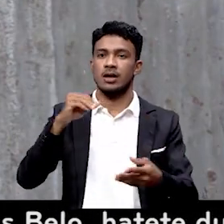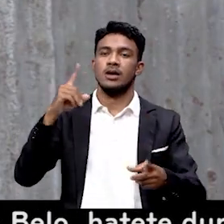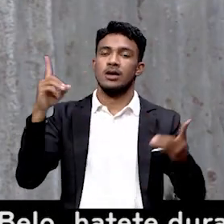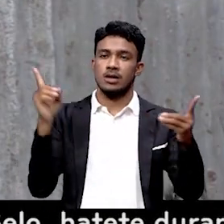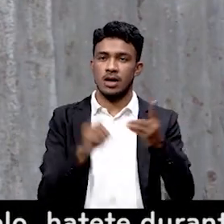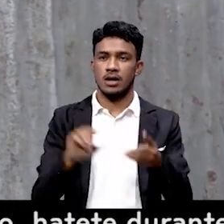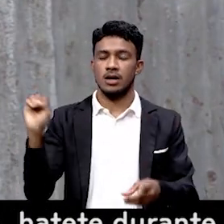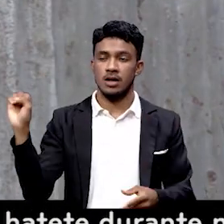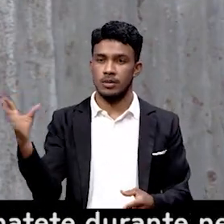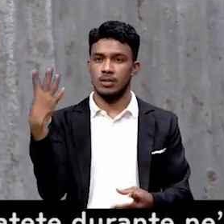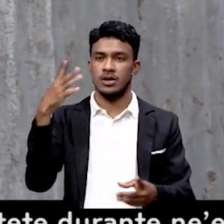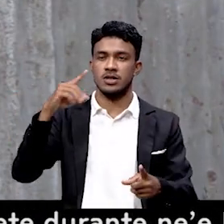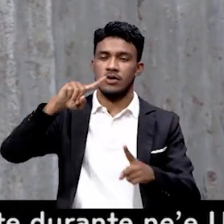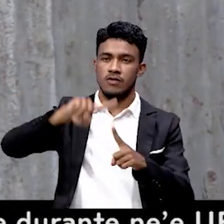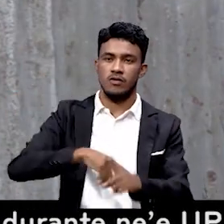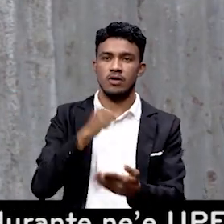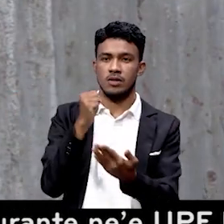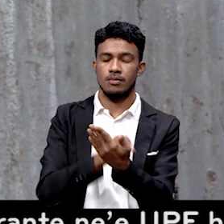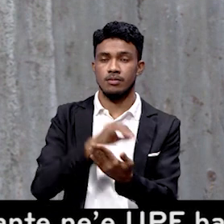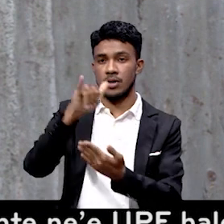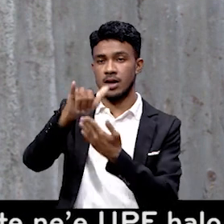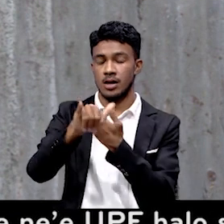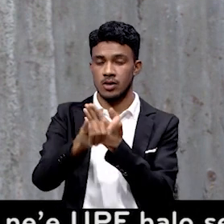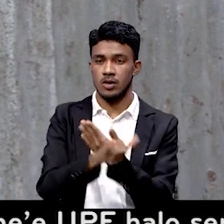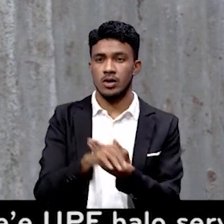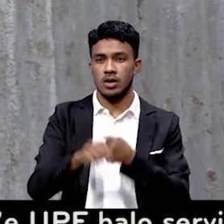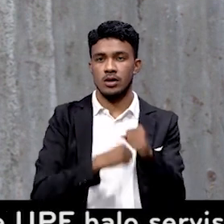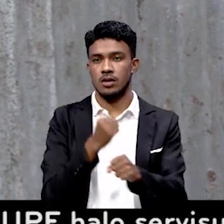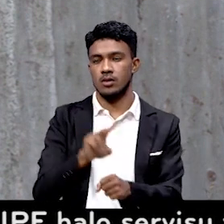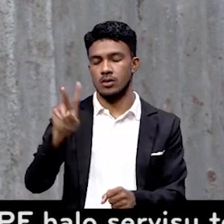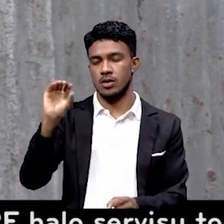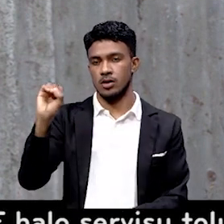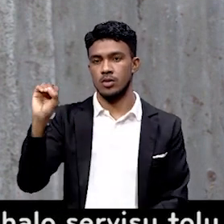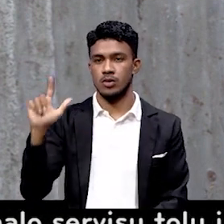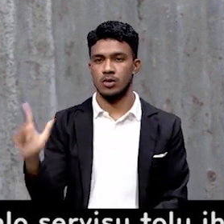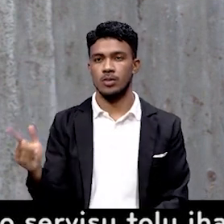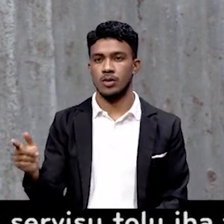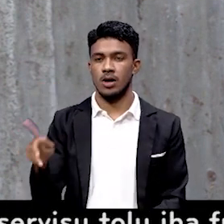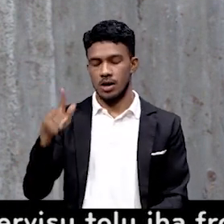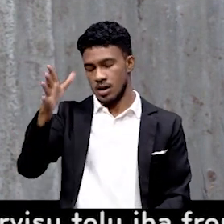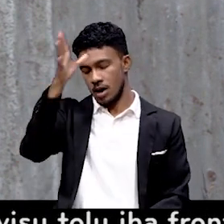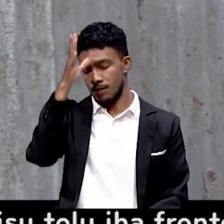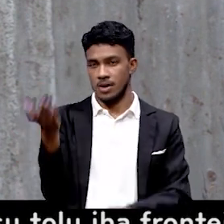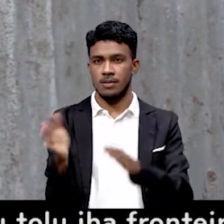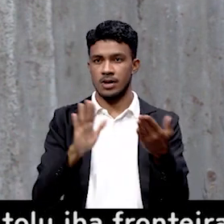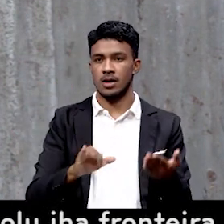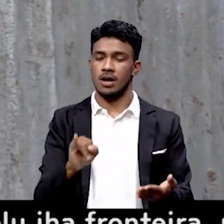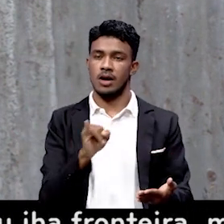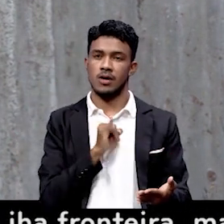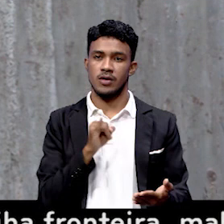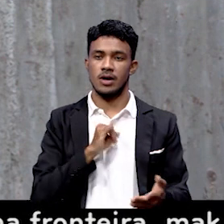ya 2020 pai musik kelai is pas hau ya semester 5